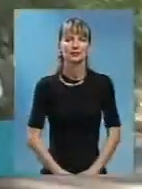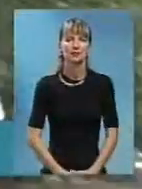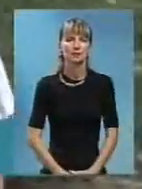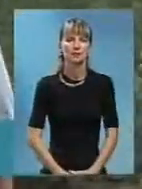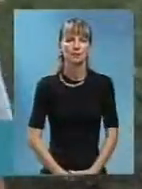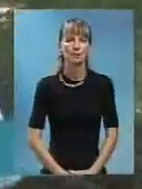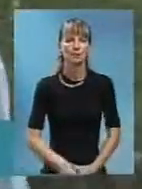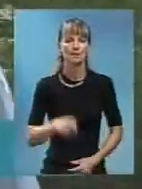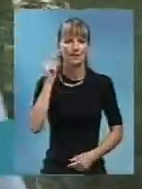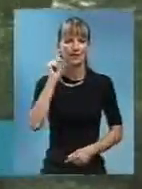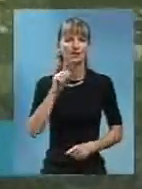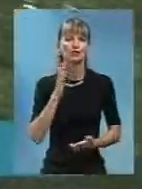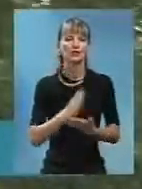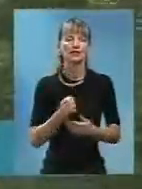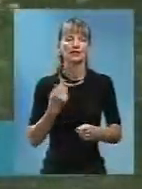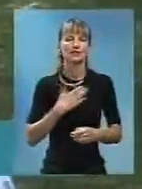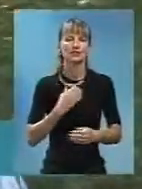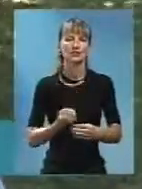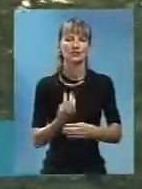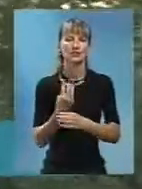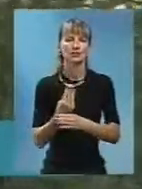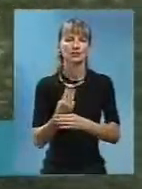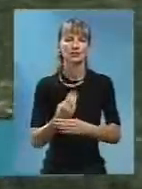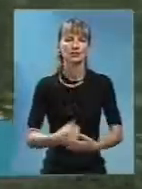А чи знаєте ви, що означає тризуб наш український?